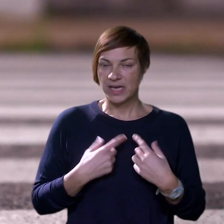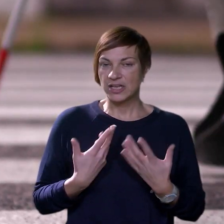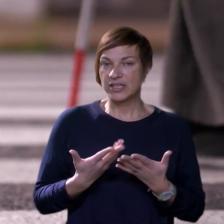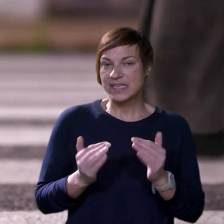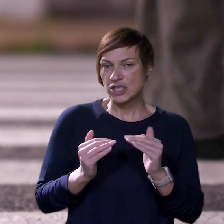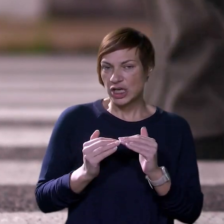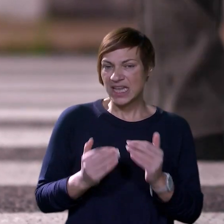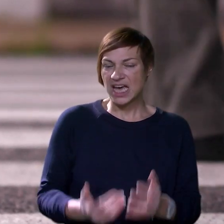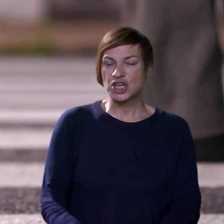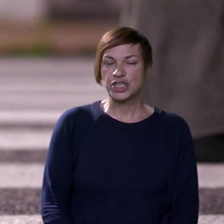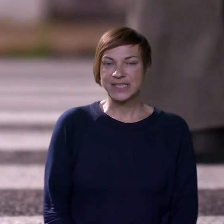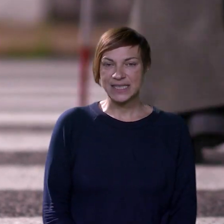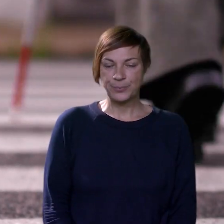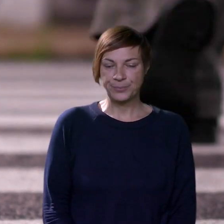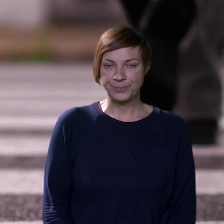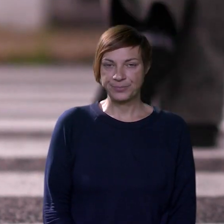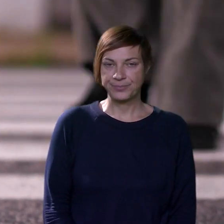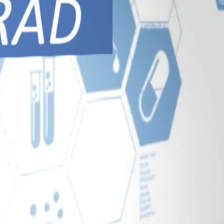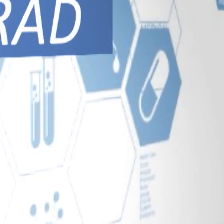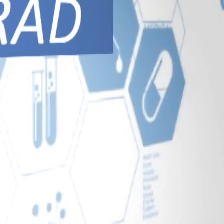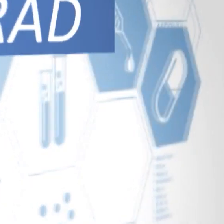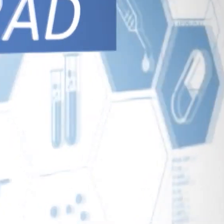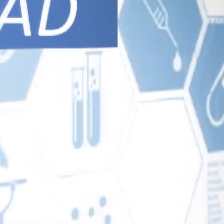i solidarnosti.